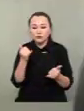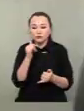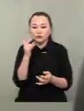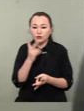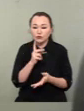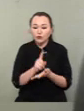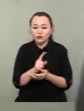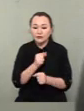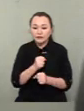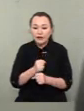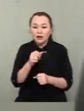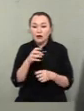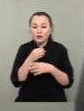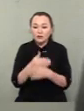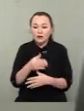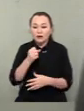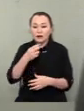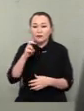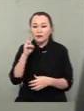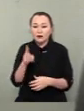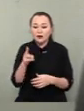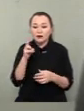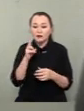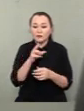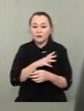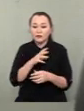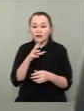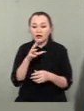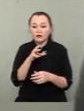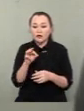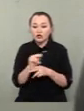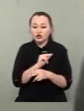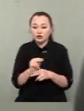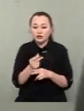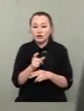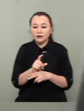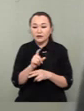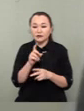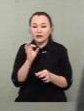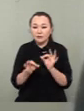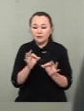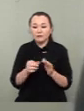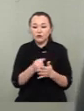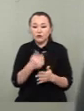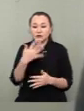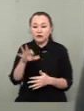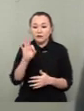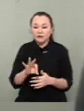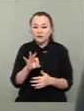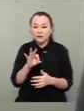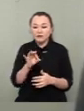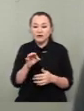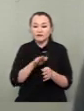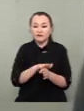В рамках реформы субсидирования АПК было предложение по увеличению данного норматива до 50%. В